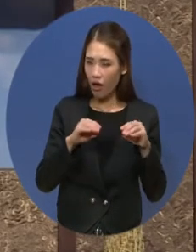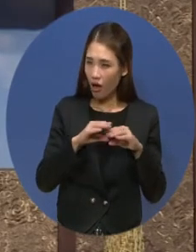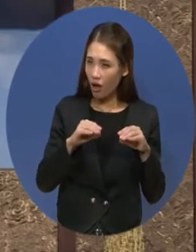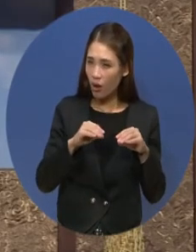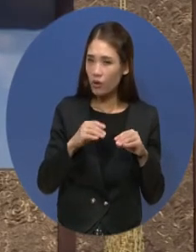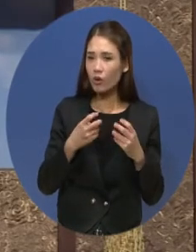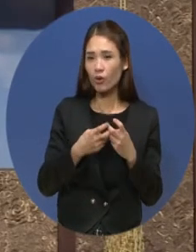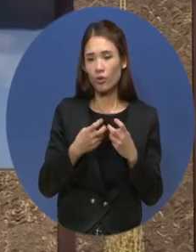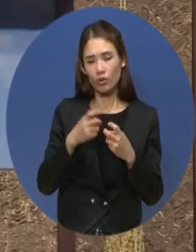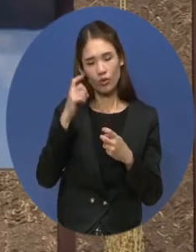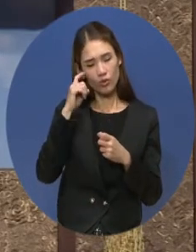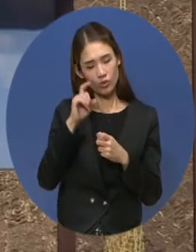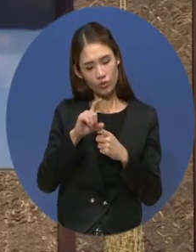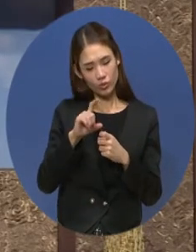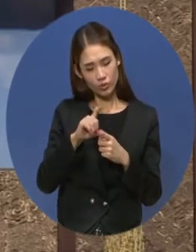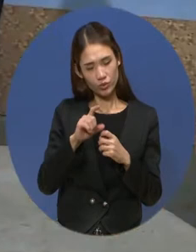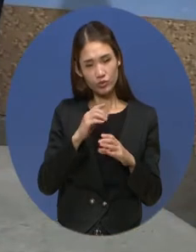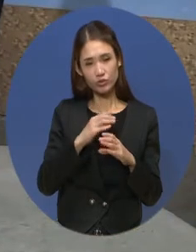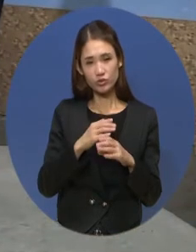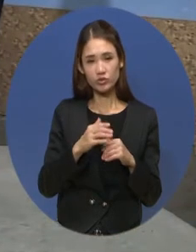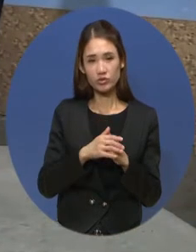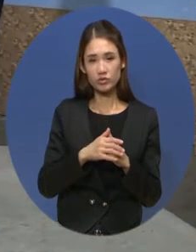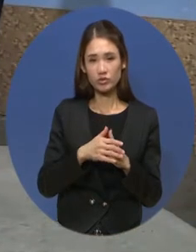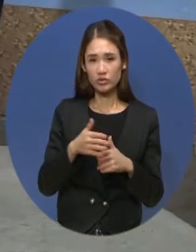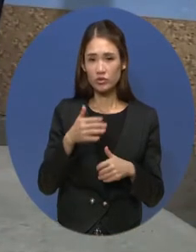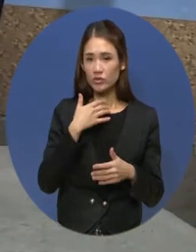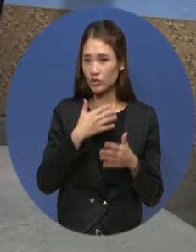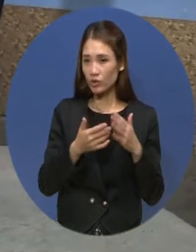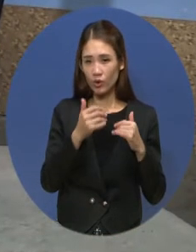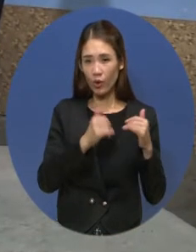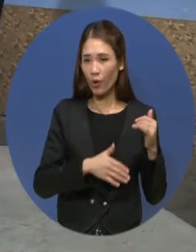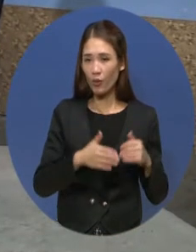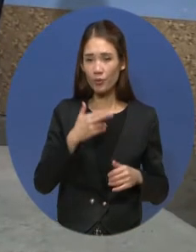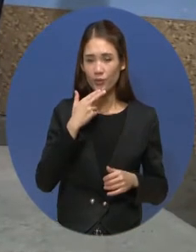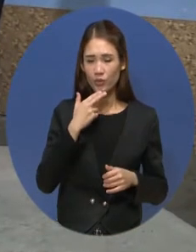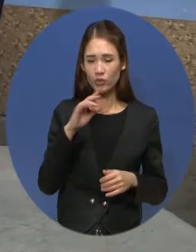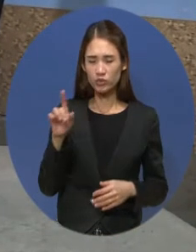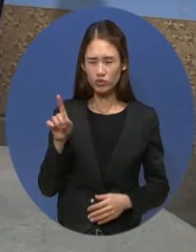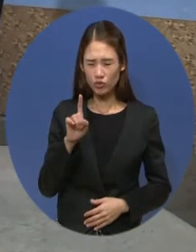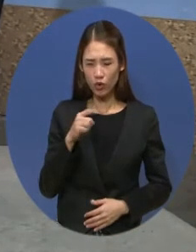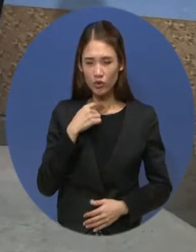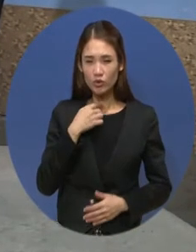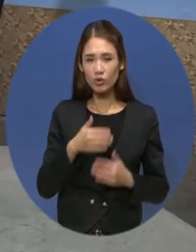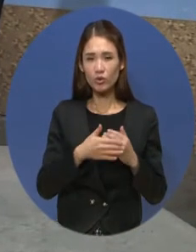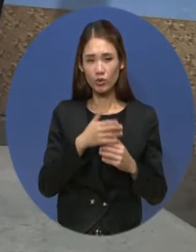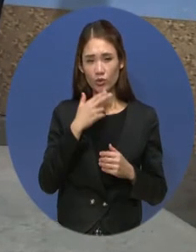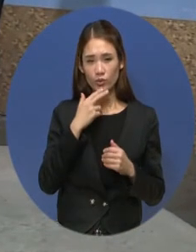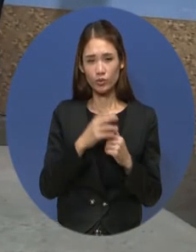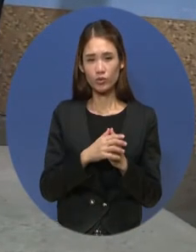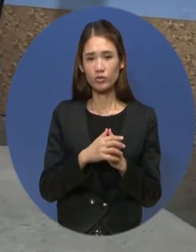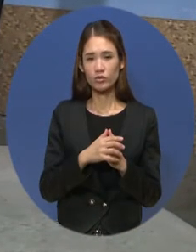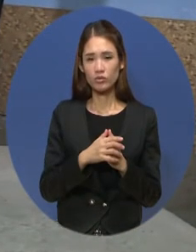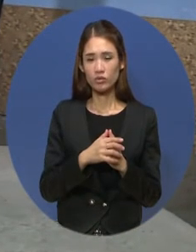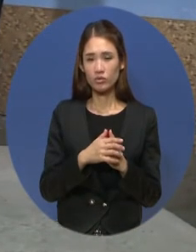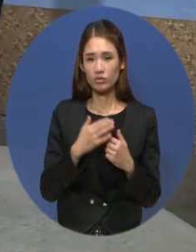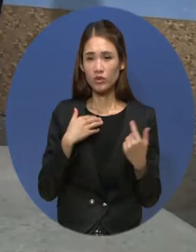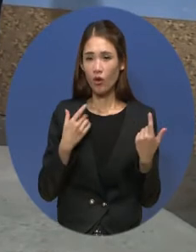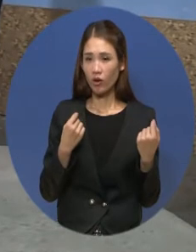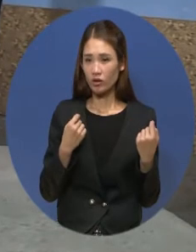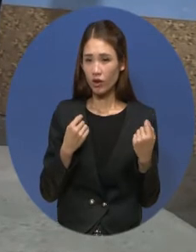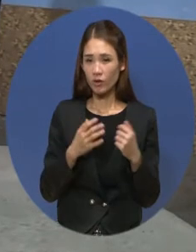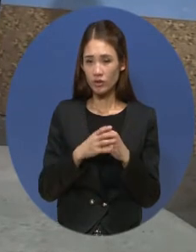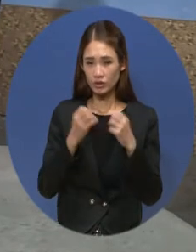다 고민하고 있는 상황인데 전래 없단 상황이죠 그렇죠 네 전혀 처음이죠 4 어 그런데 이제 저같이